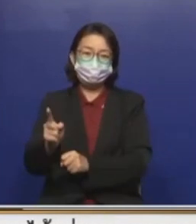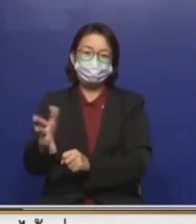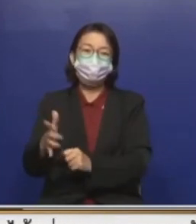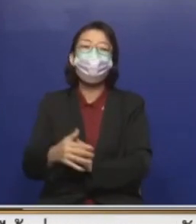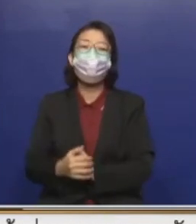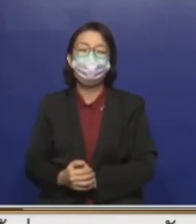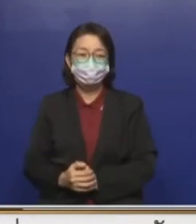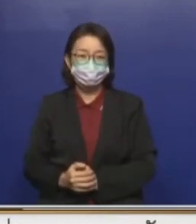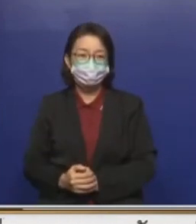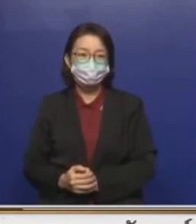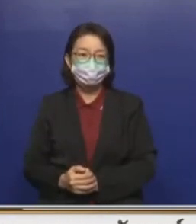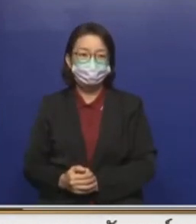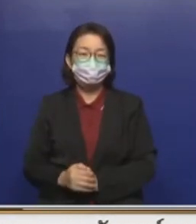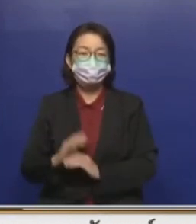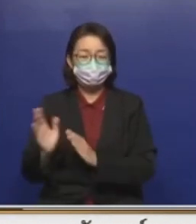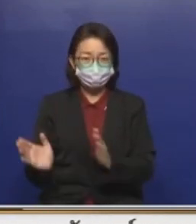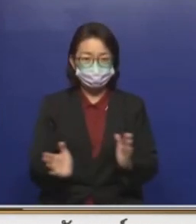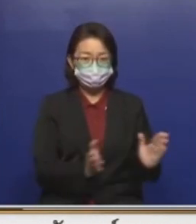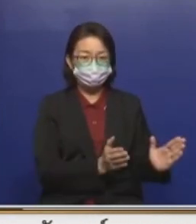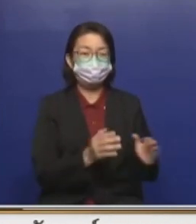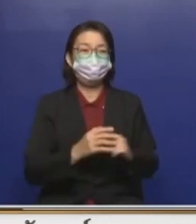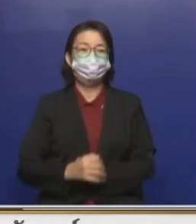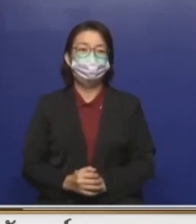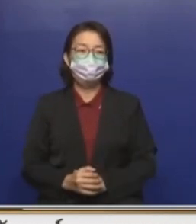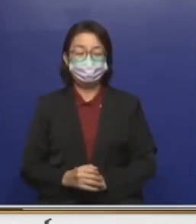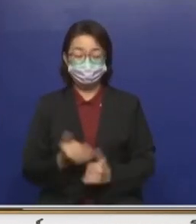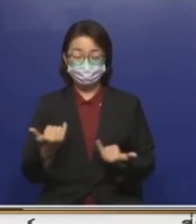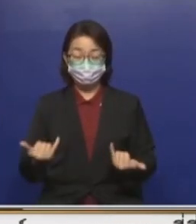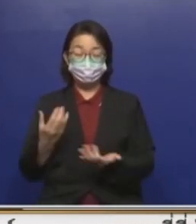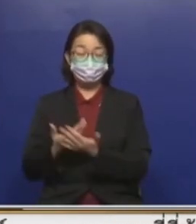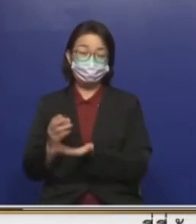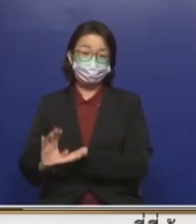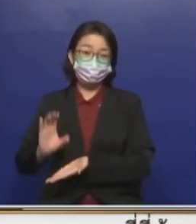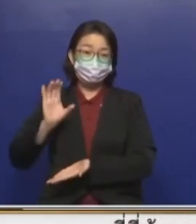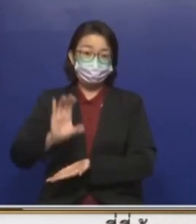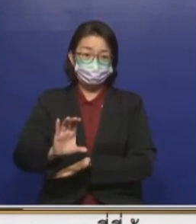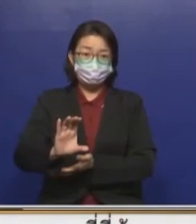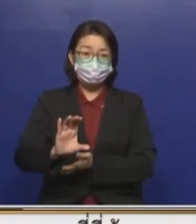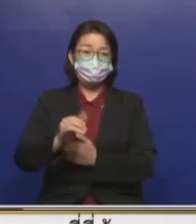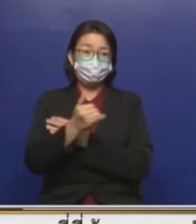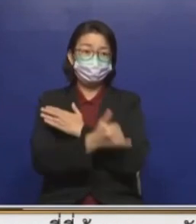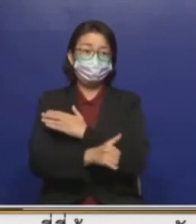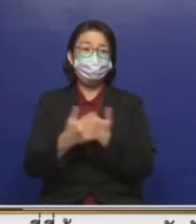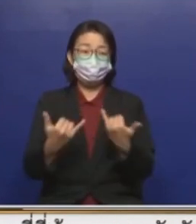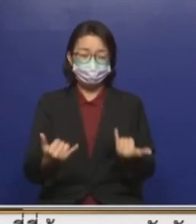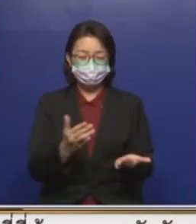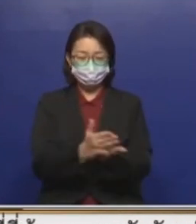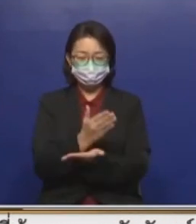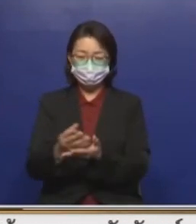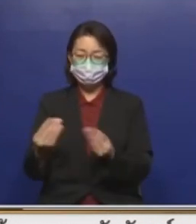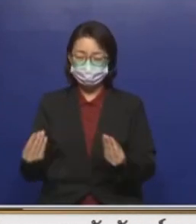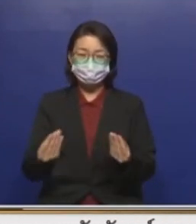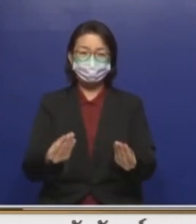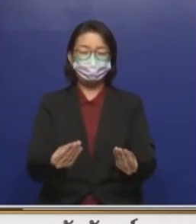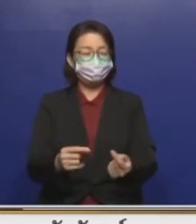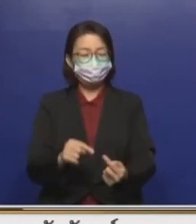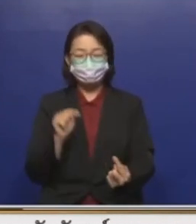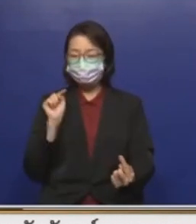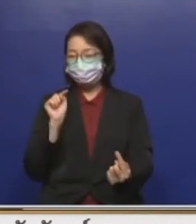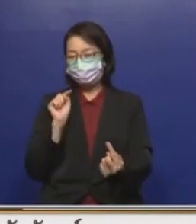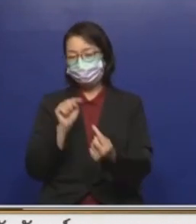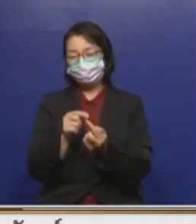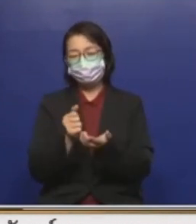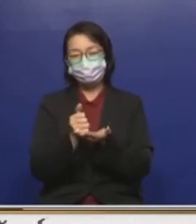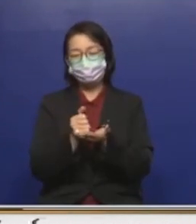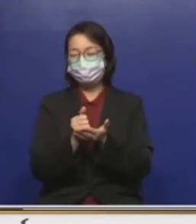านคะระบบและวิธีจัดการจัดสรรงบประมาณในรูปแบบนี้ไม่สามารถพาเรารอดพ้นจากวิกฤตนี้ไปได้อย่